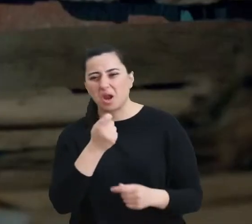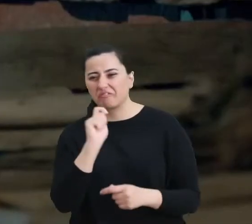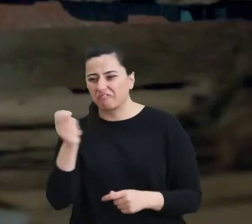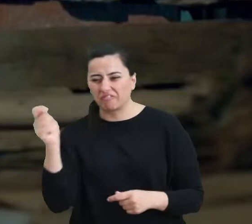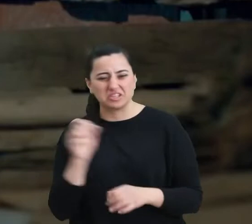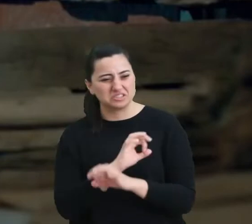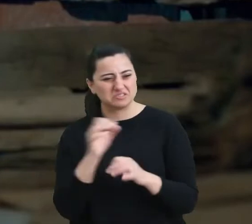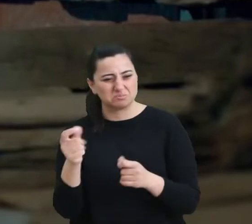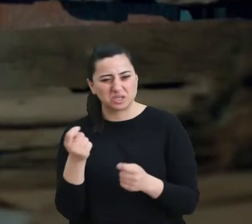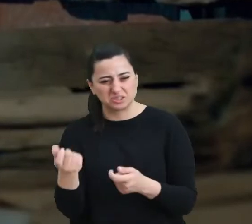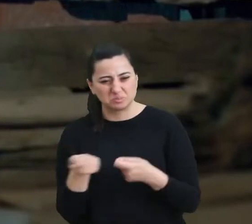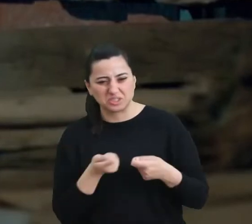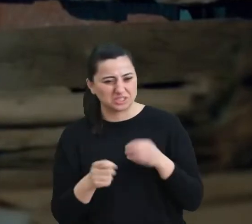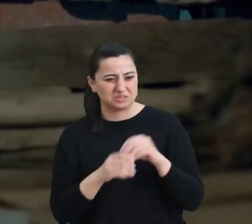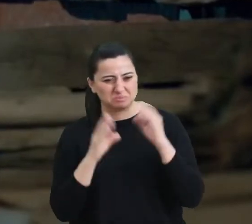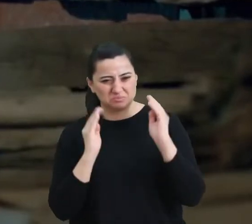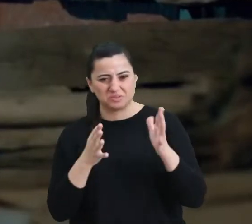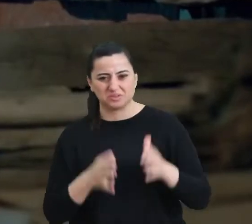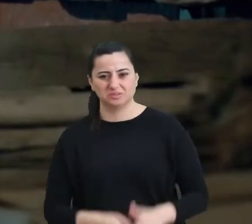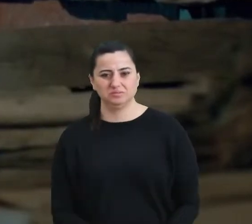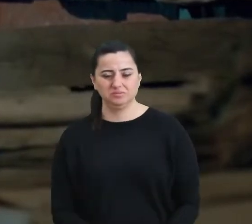ödenen biçimsiz.